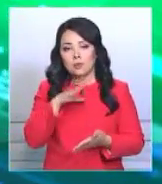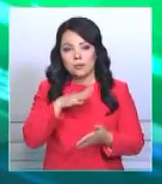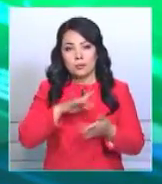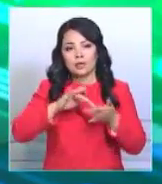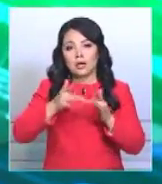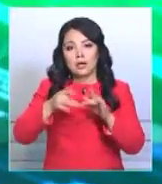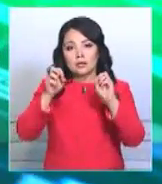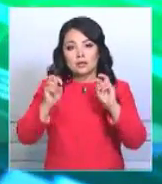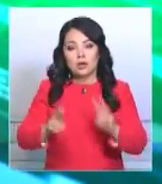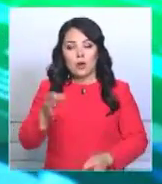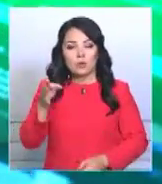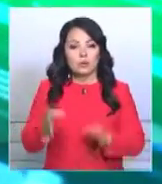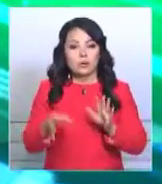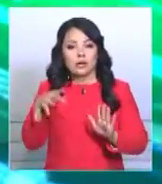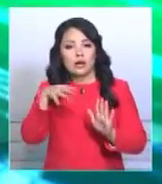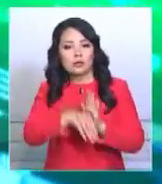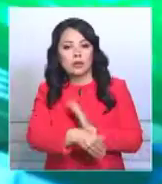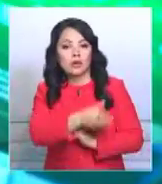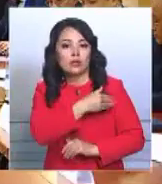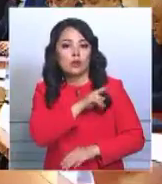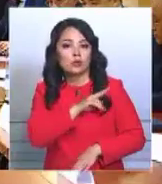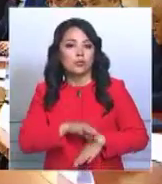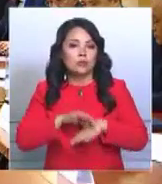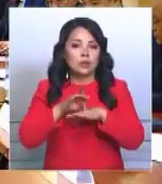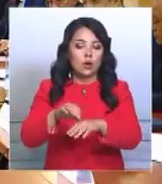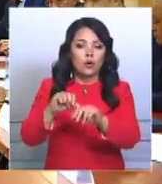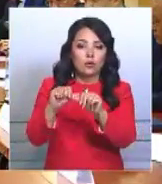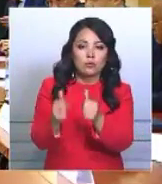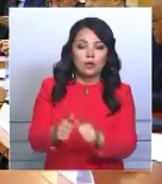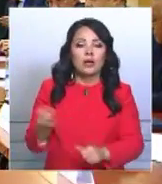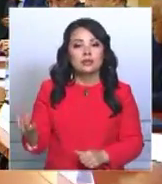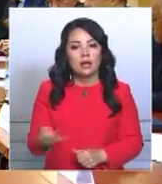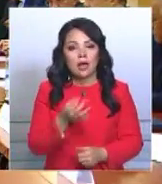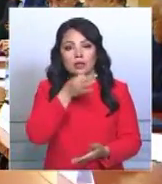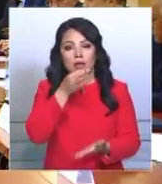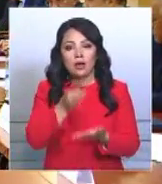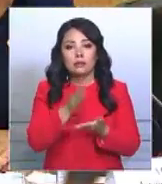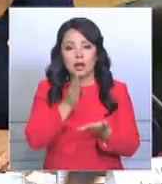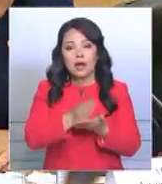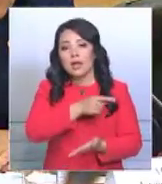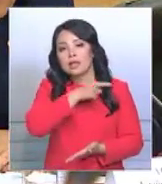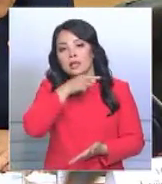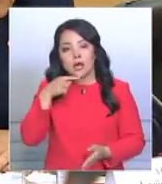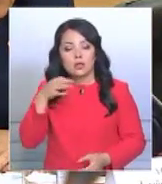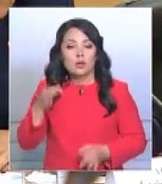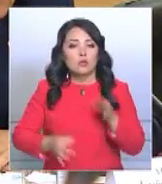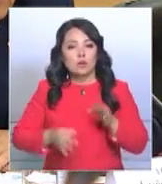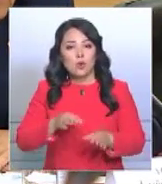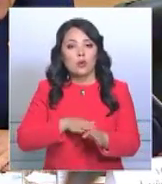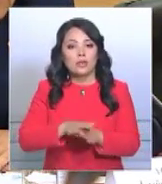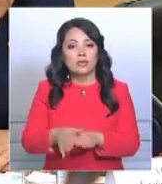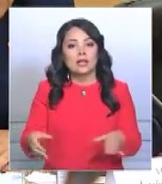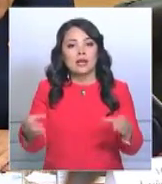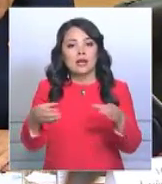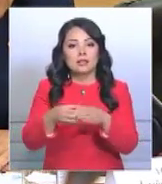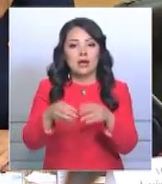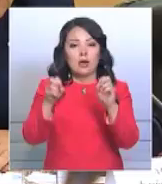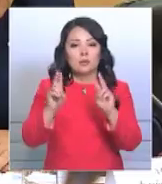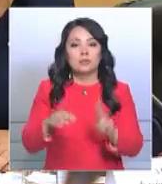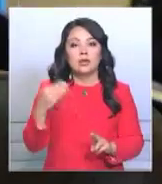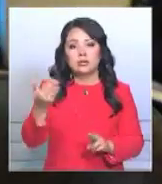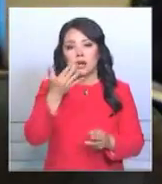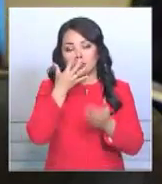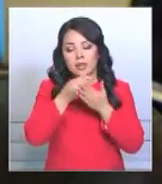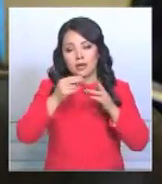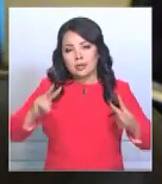сот төрелігін енгізу мен соттар жұмысын ұйымдастыру шаралары қызықтырады. Ол үшін ресейлік сот органдарының делегациясы арнайы Астанаға